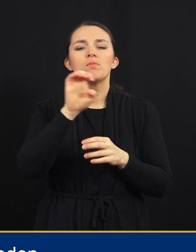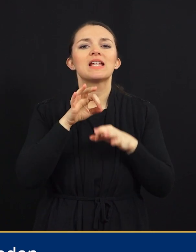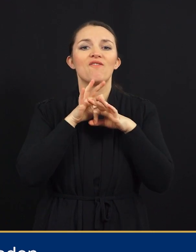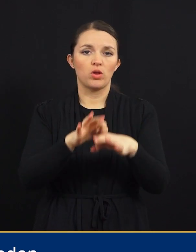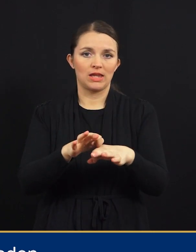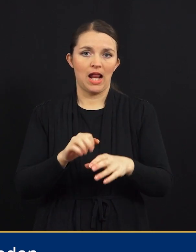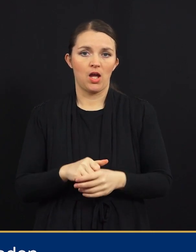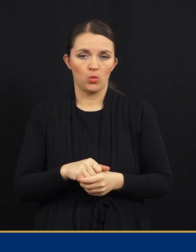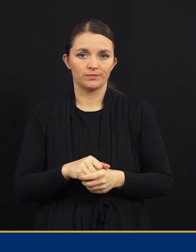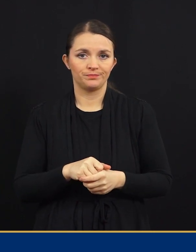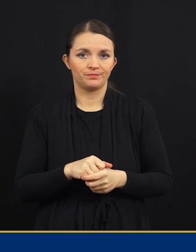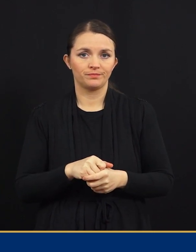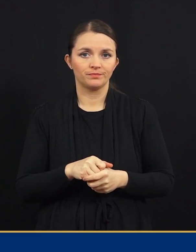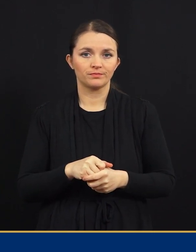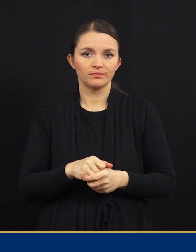evropskih voditeljev.